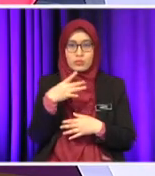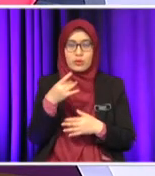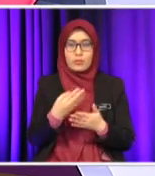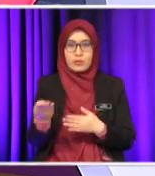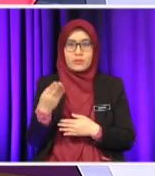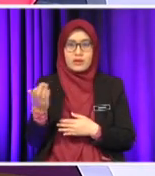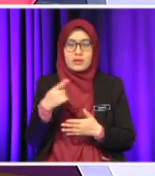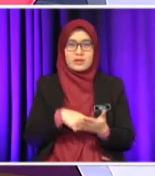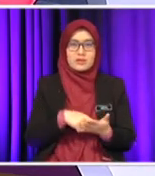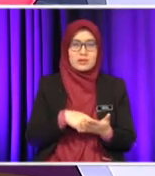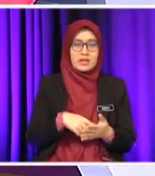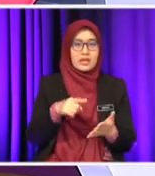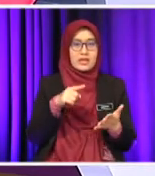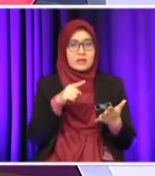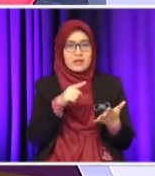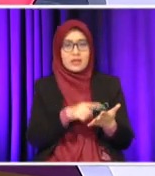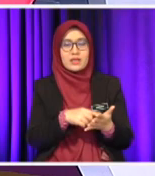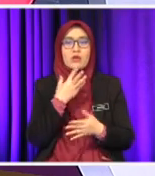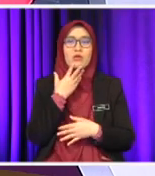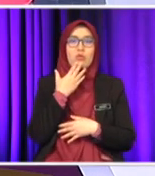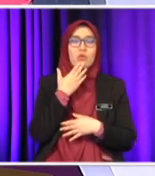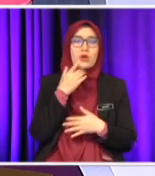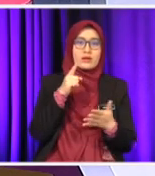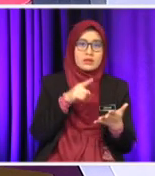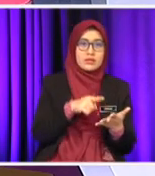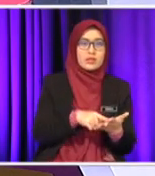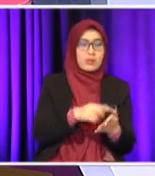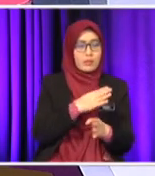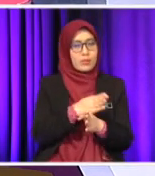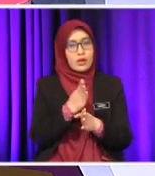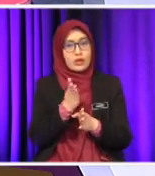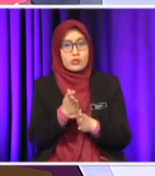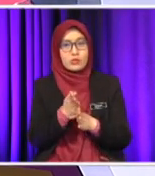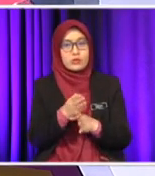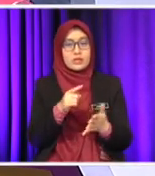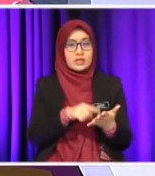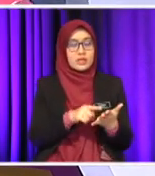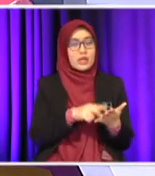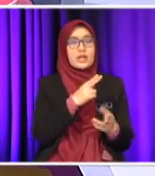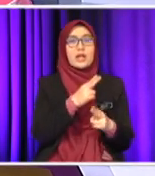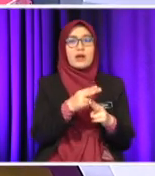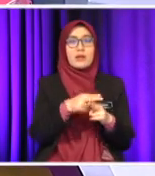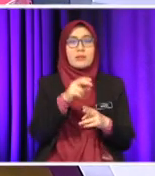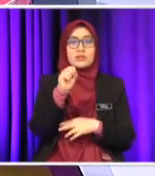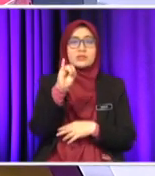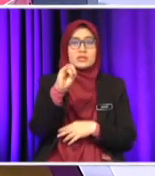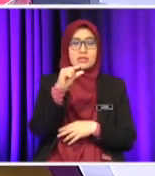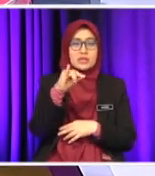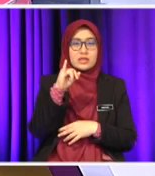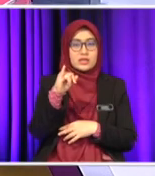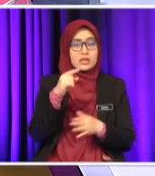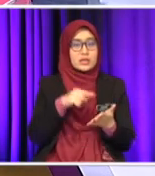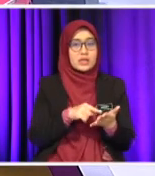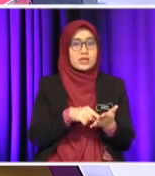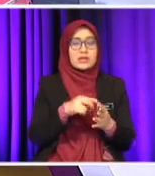dari segi war-nya warnanya berapa tuh ini mau rendah tak perlu diperkenalkan memang memang wadah